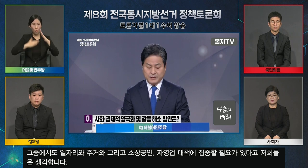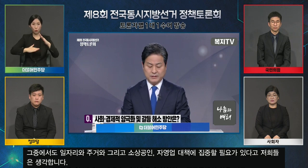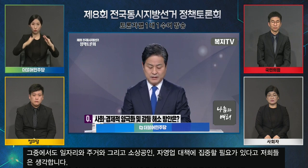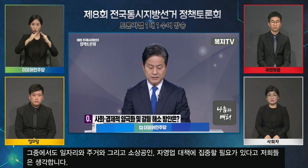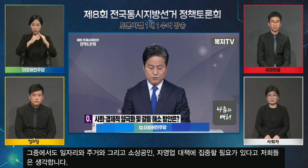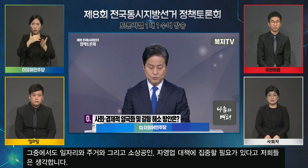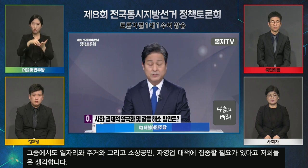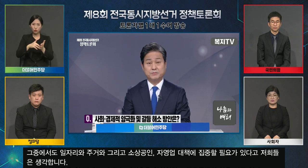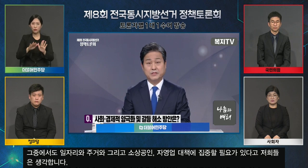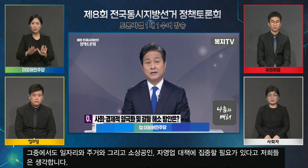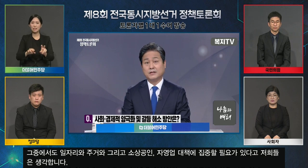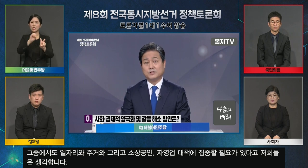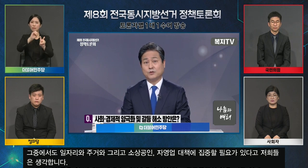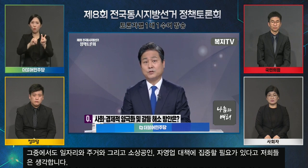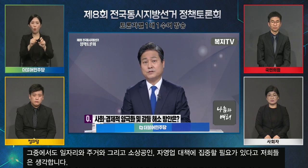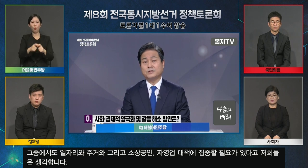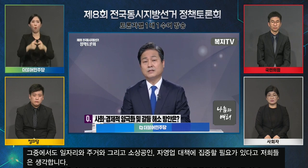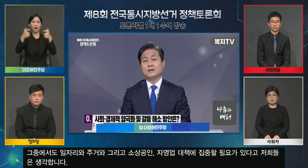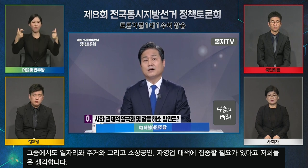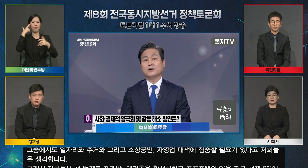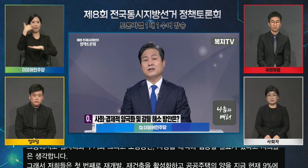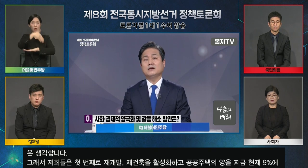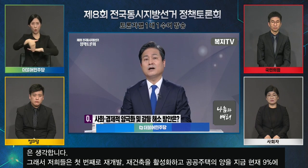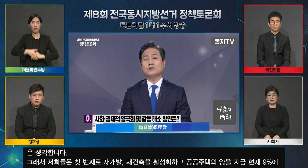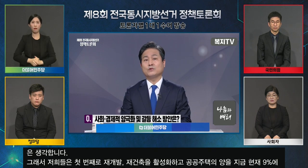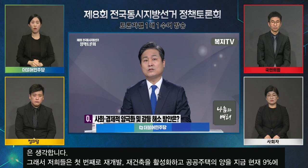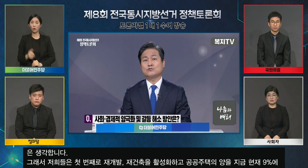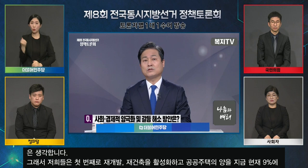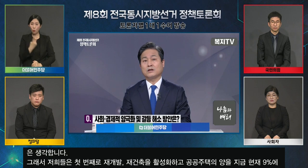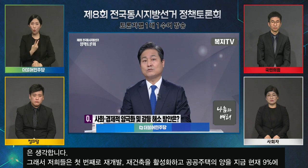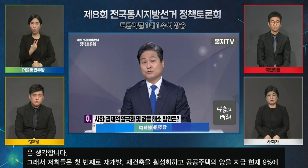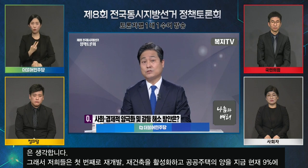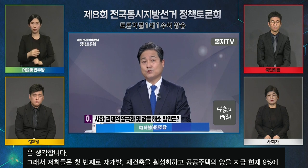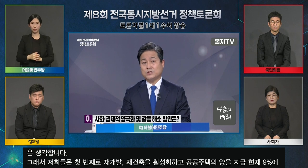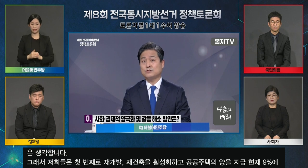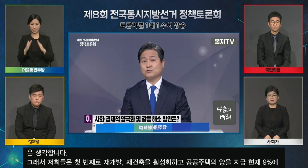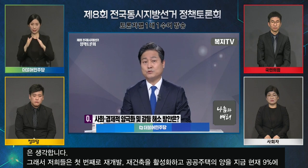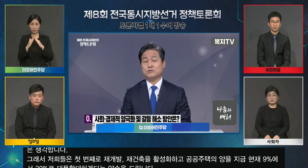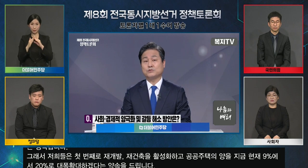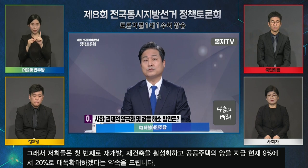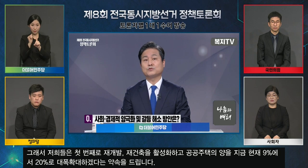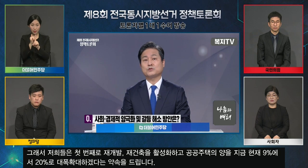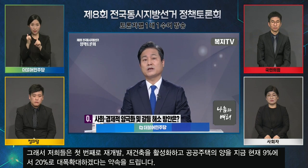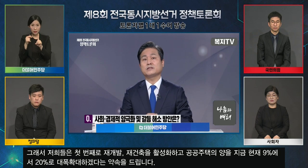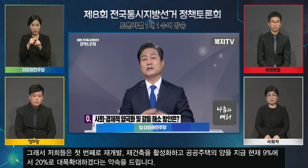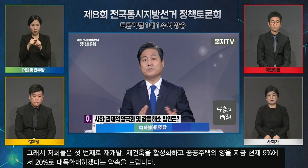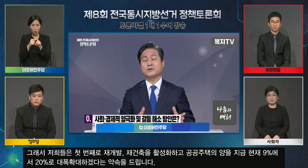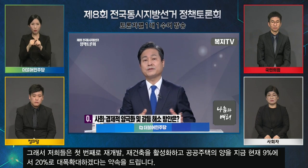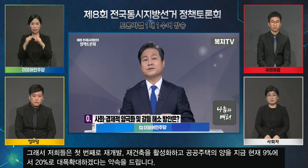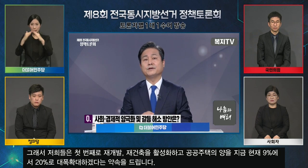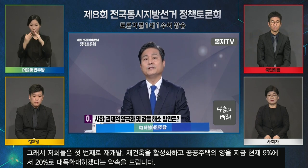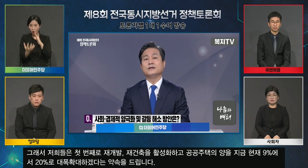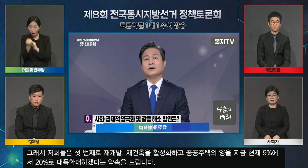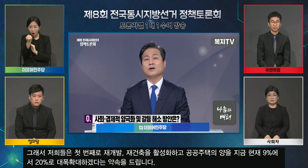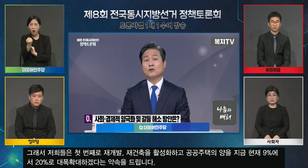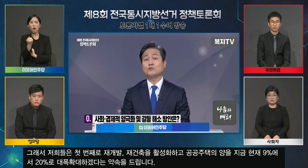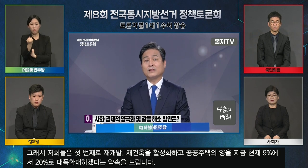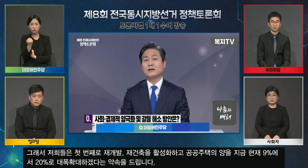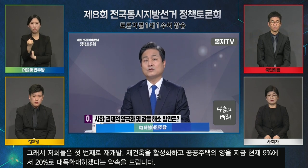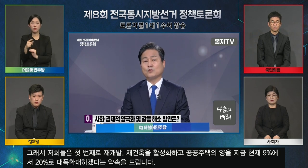확대하겠다는 약속을 드립니다. 더불어서 1가구 1주택을 중심으로 실수요자 중심으로 세제를 개편해서